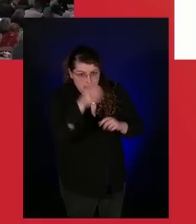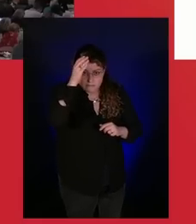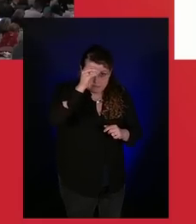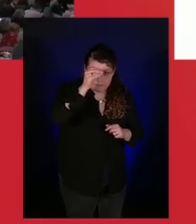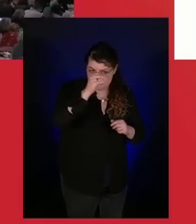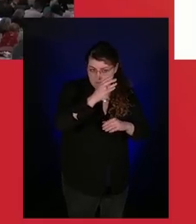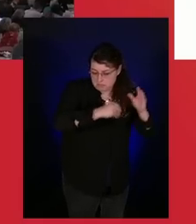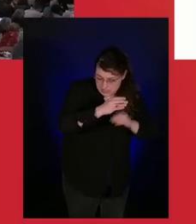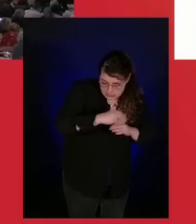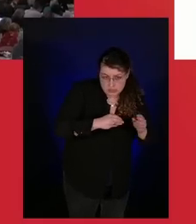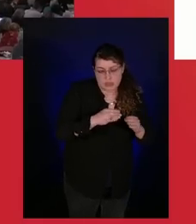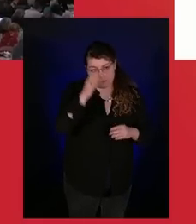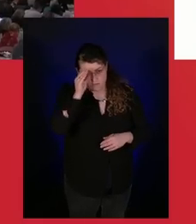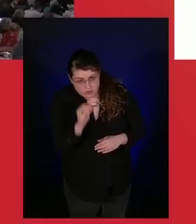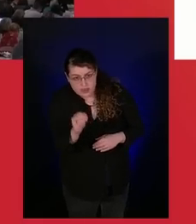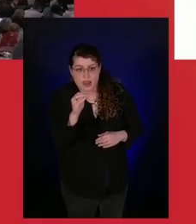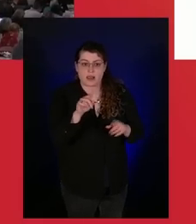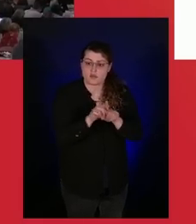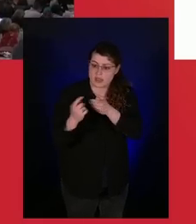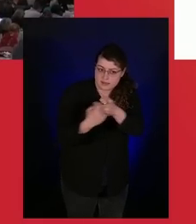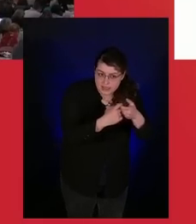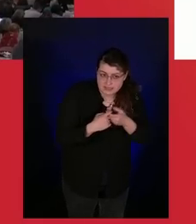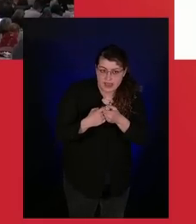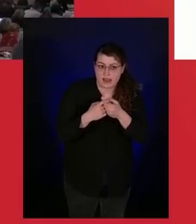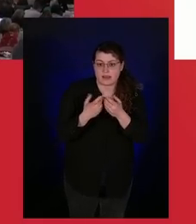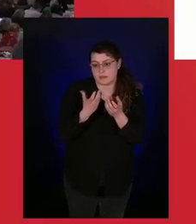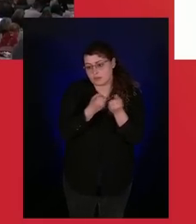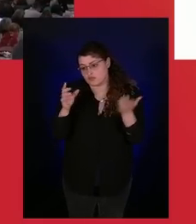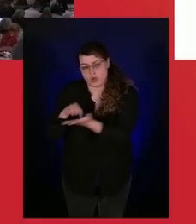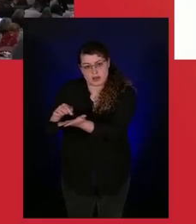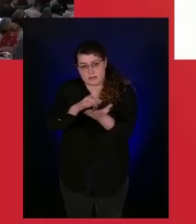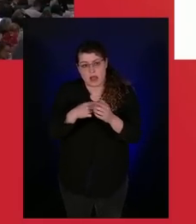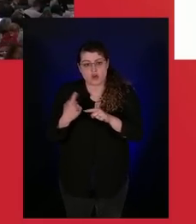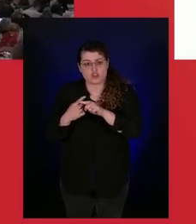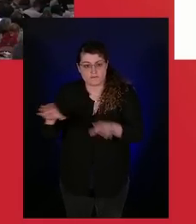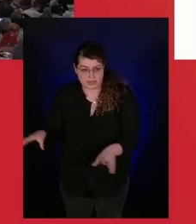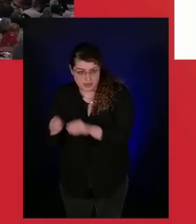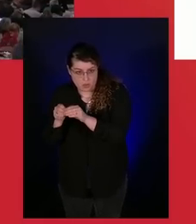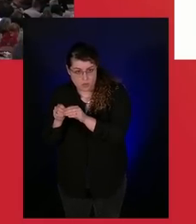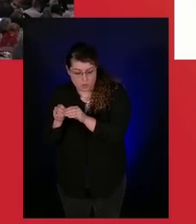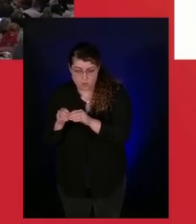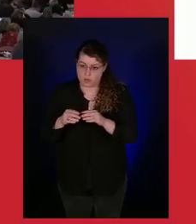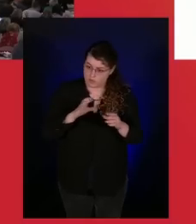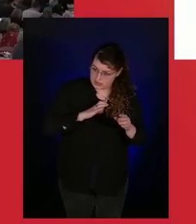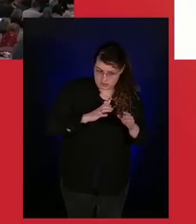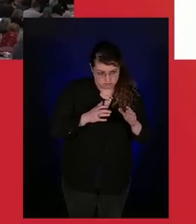les syndicats, ainsi que les différents espaces confédéraux, de mieux nous organiser collectivement.